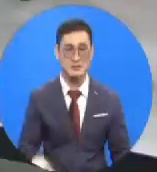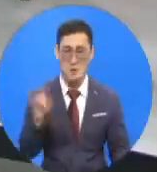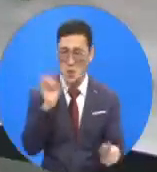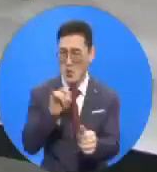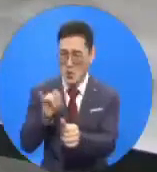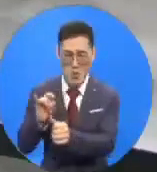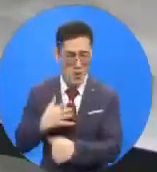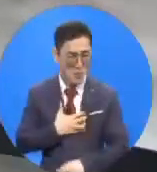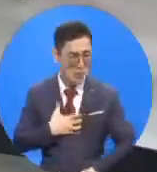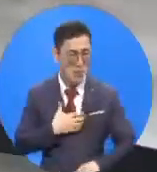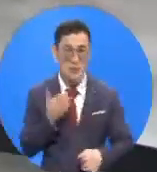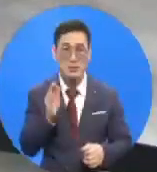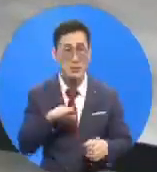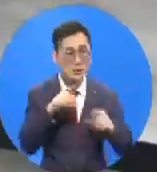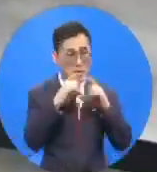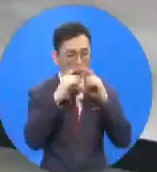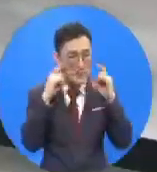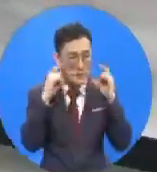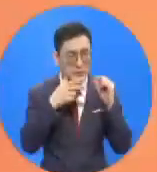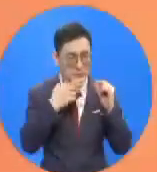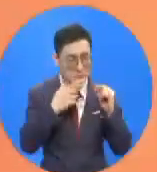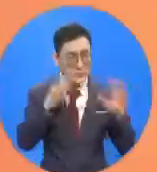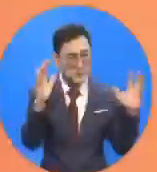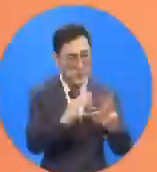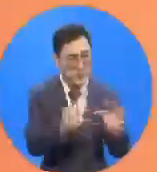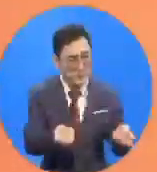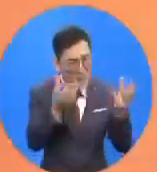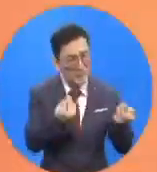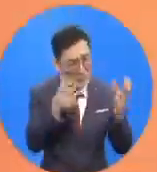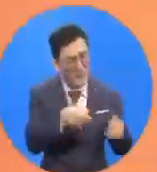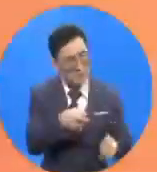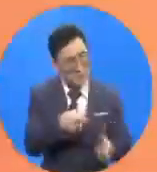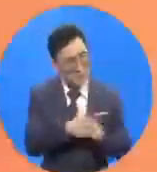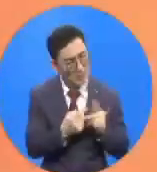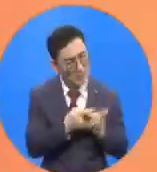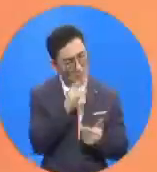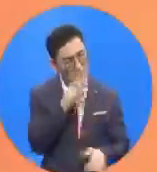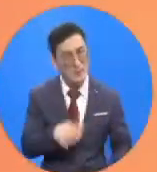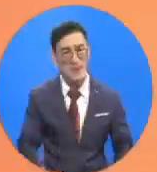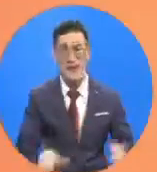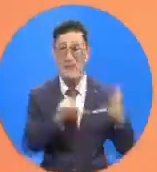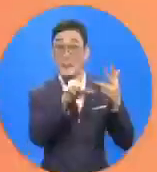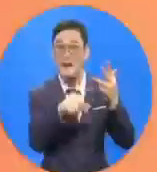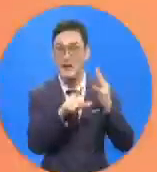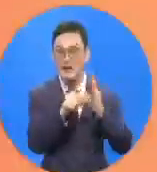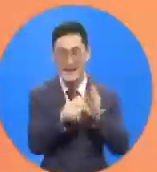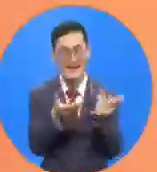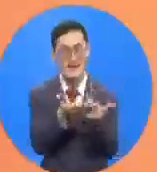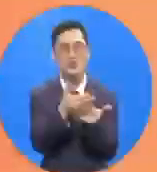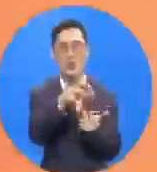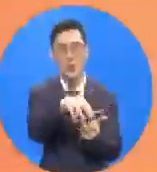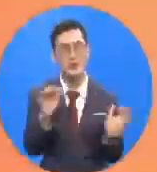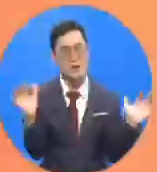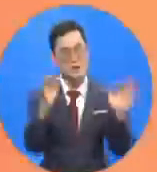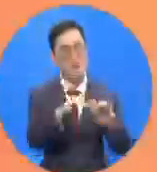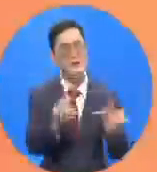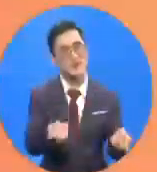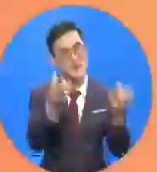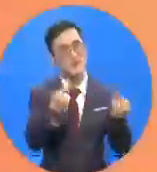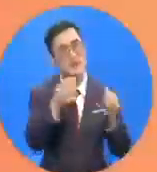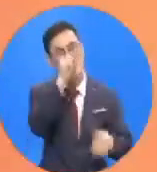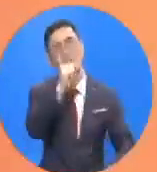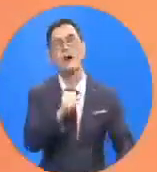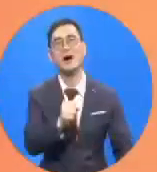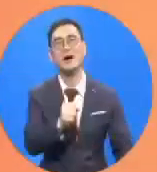괜찮은건가요 통상 8월에 제주로 게스트하우스 양 활 적이고 하피 하면 좋죠 할 수 있죠 문제는 올해는